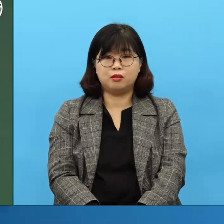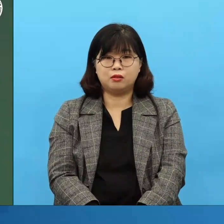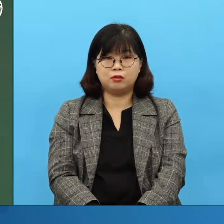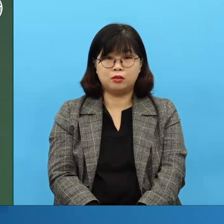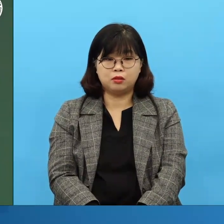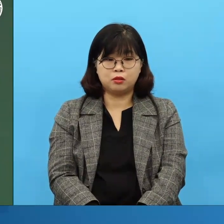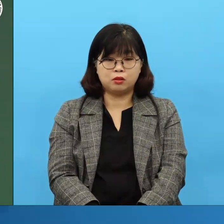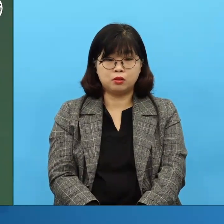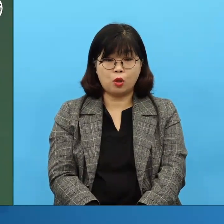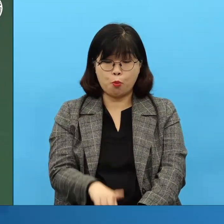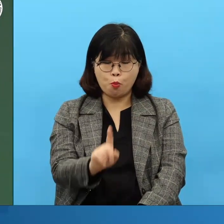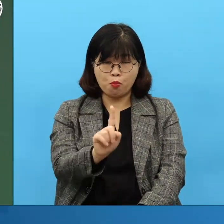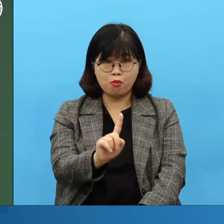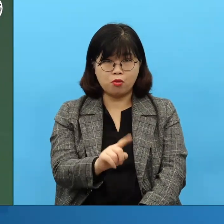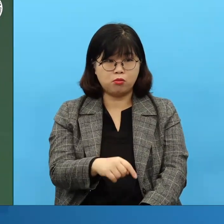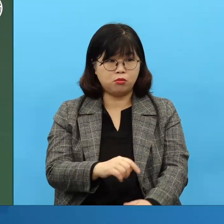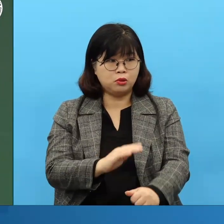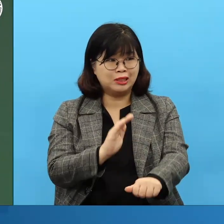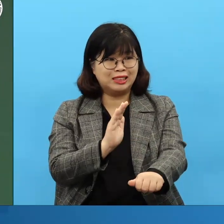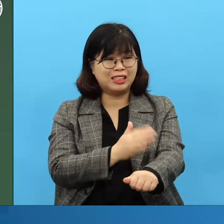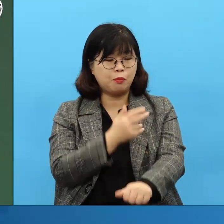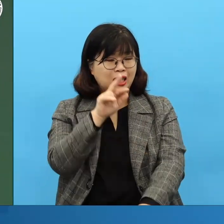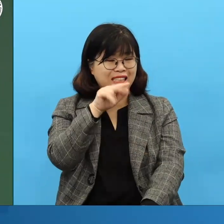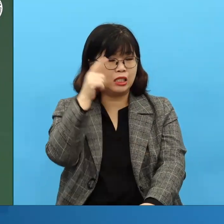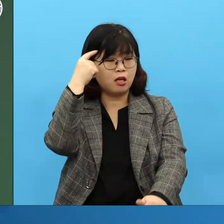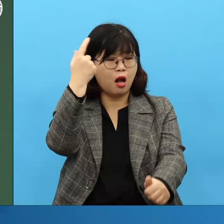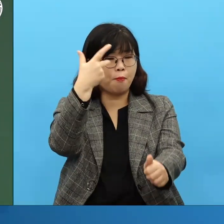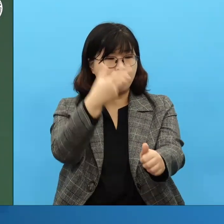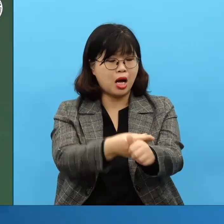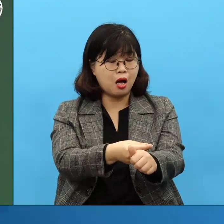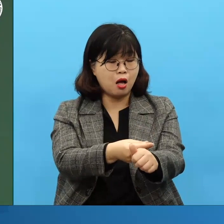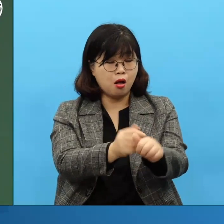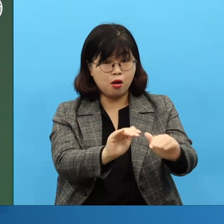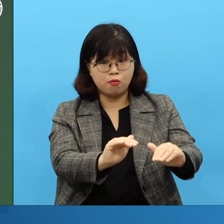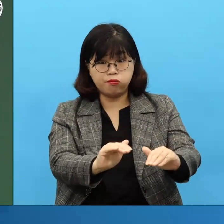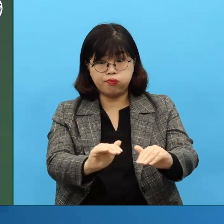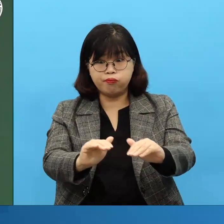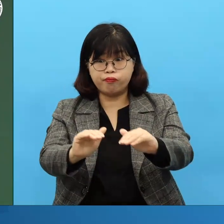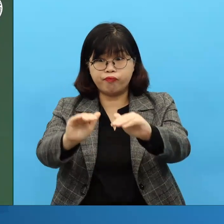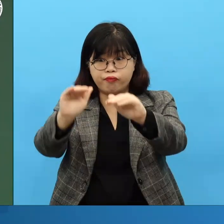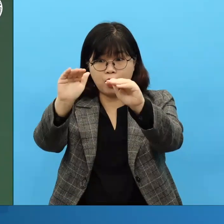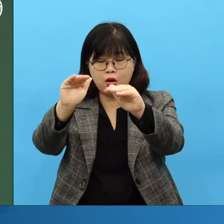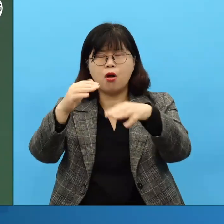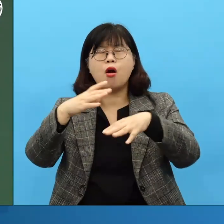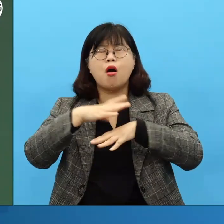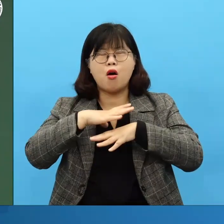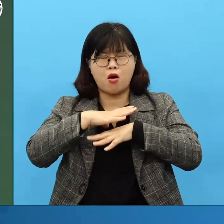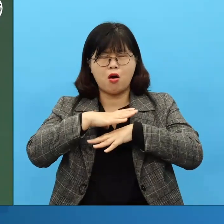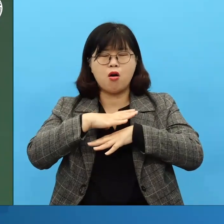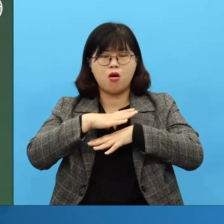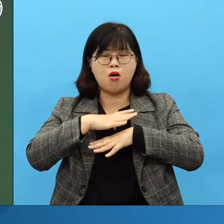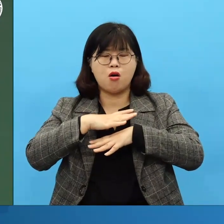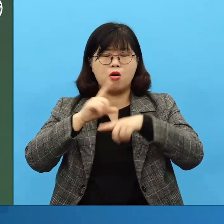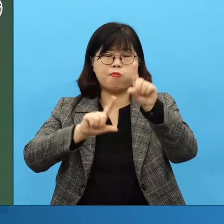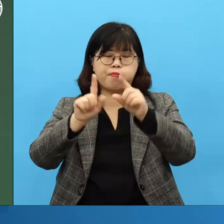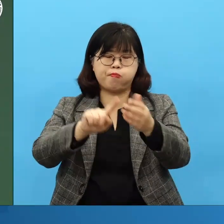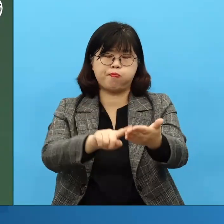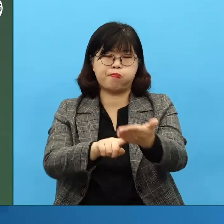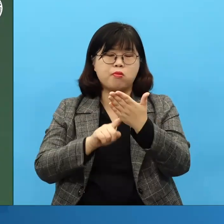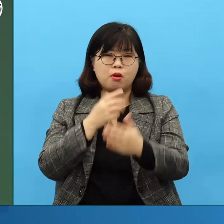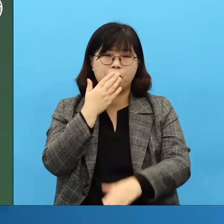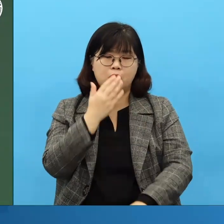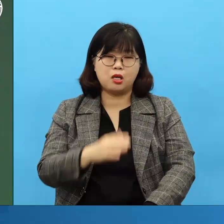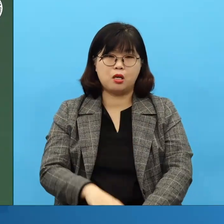가지고 오죠. These kinds of frightening results will follow. 여러분 그 살인을 하는 사람들이 우연히 할 수도